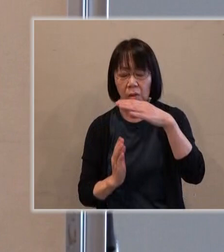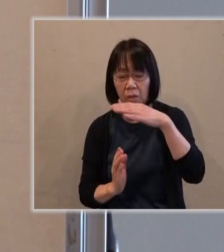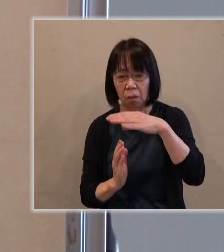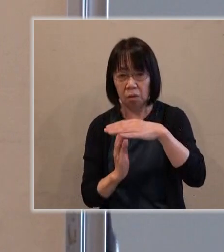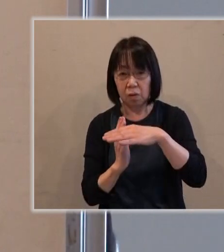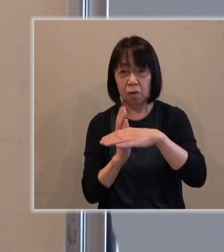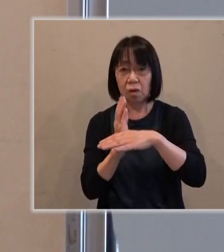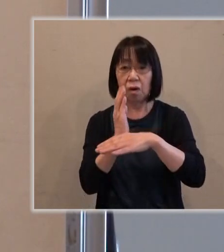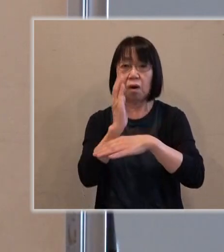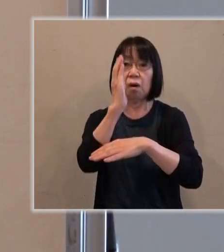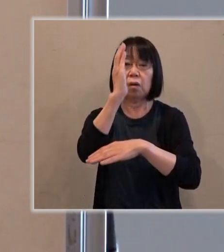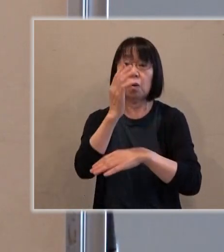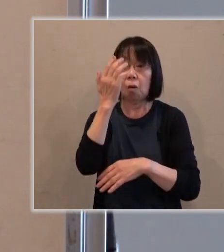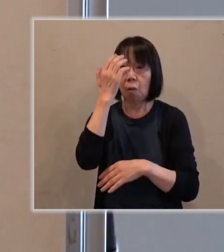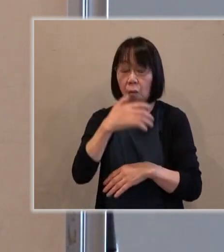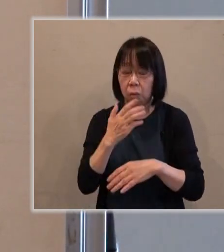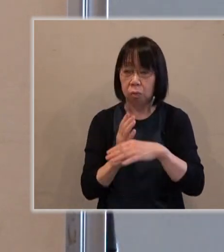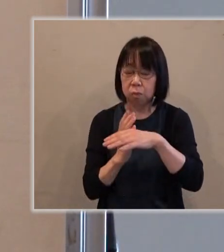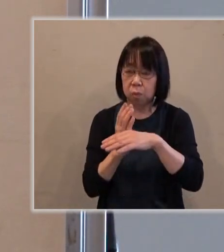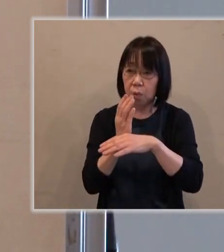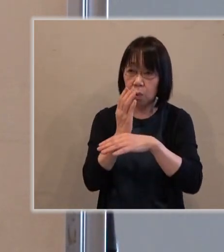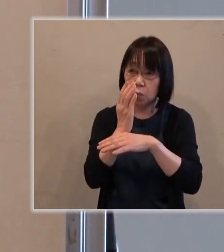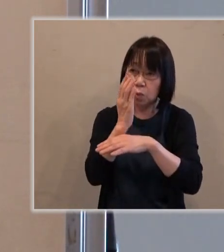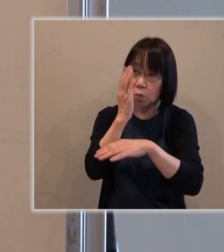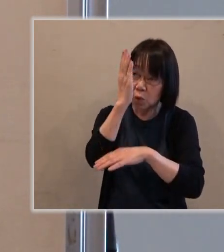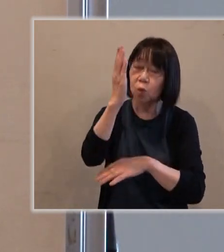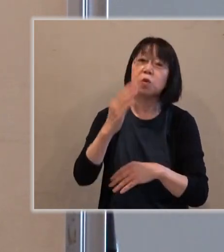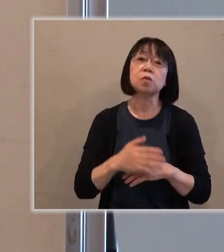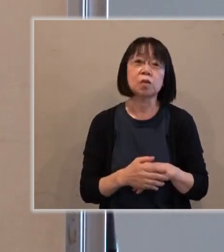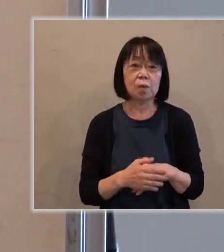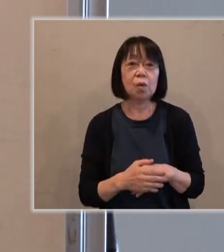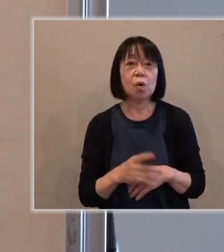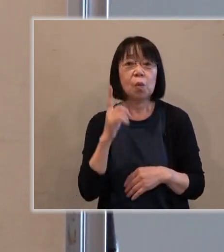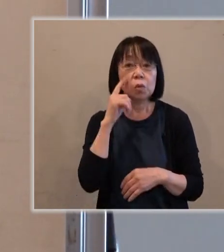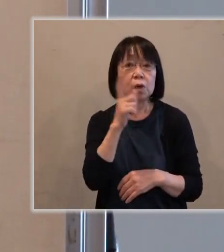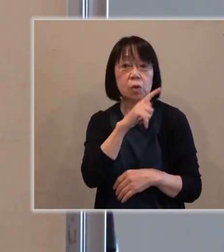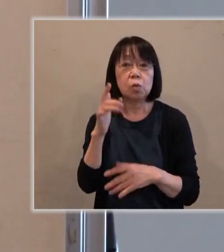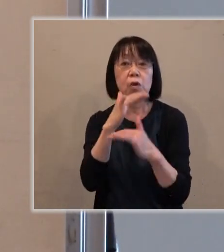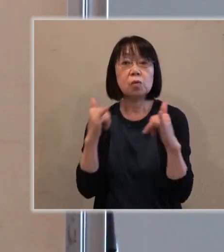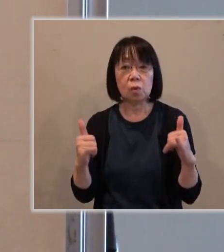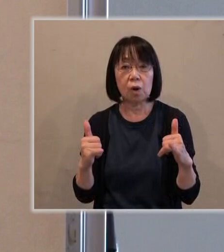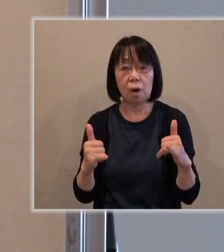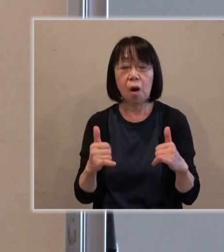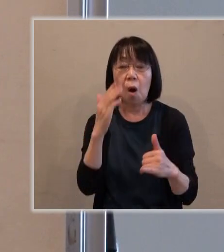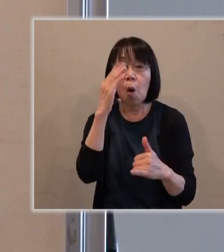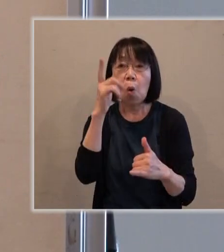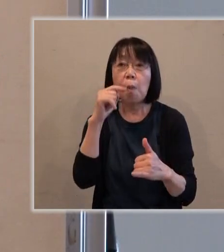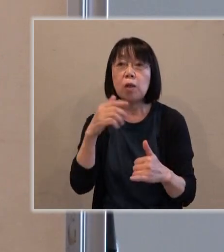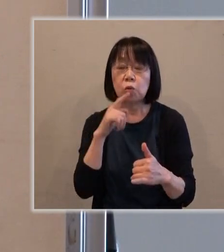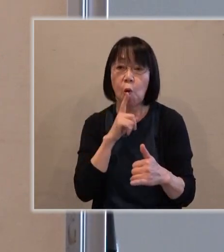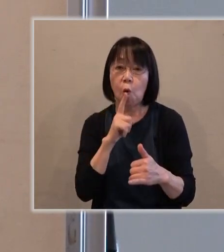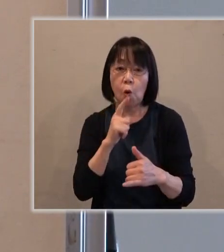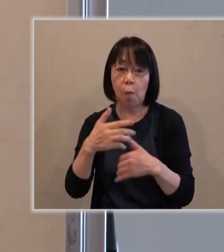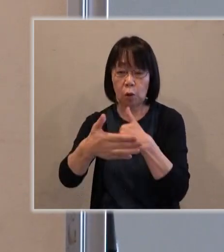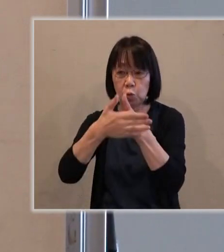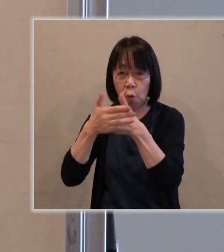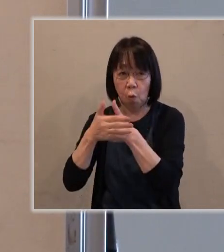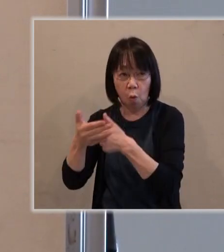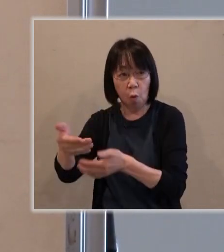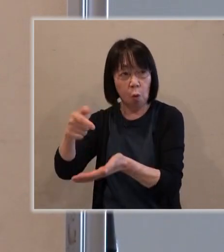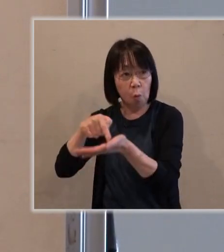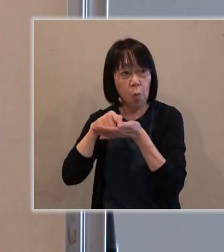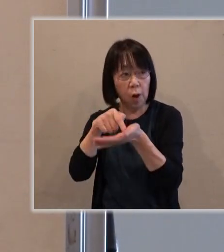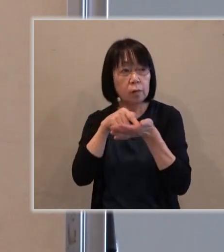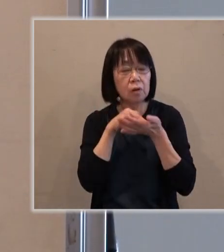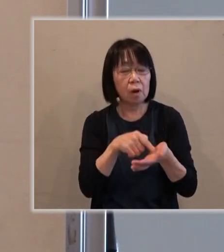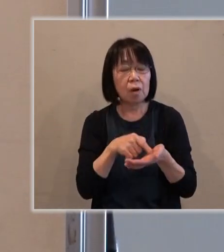、そんな伸び方するんだみたいな、でいろんな方々からコメントもらったりしたので、やっぱり長期的にやっぱり運用